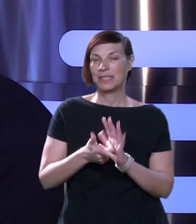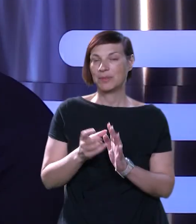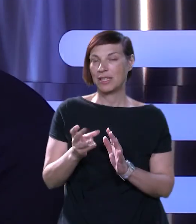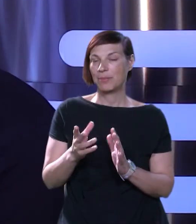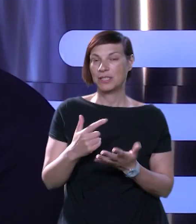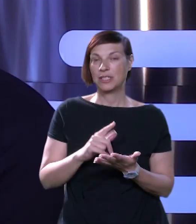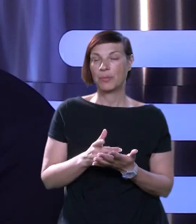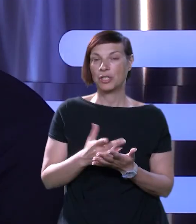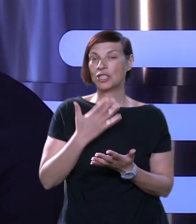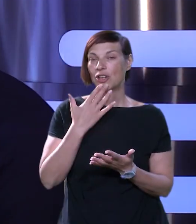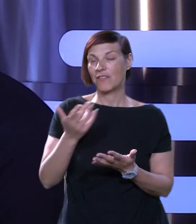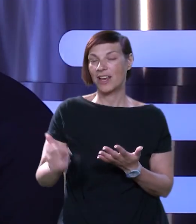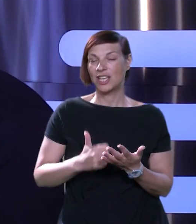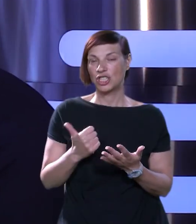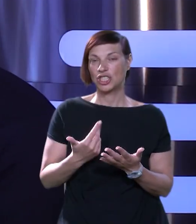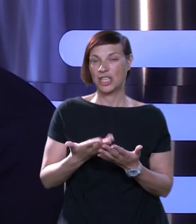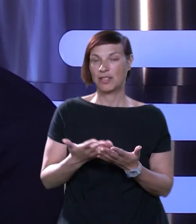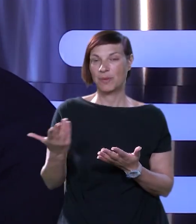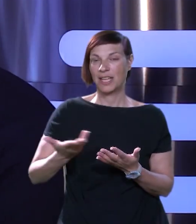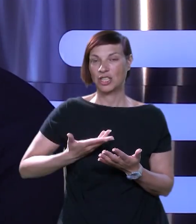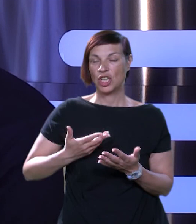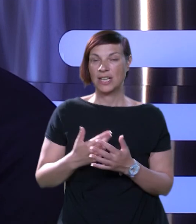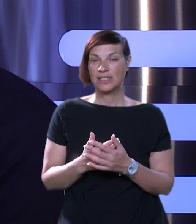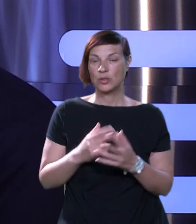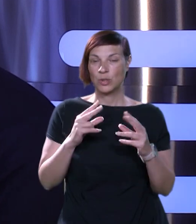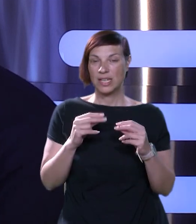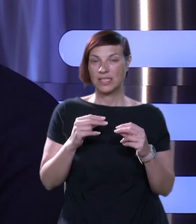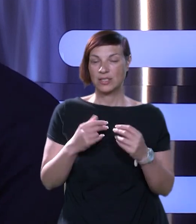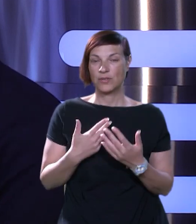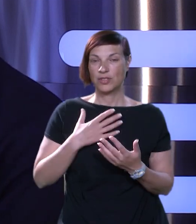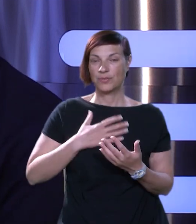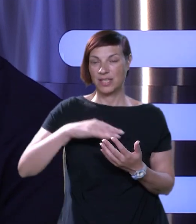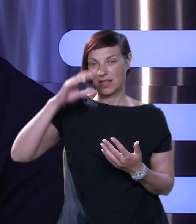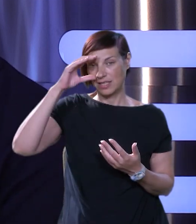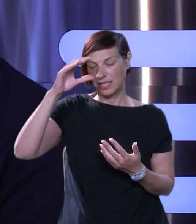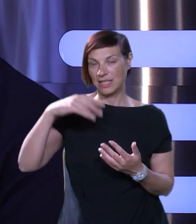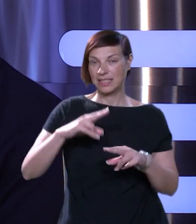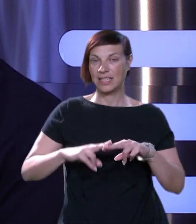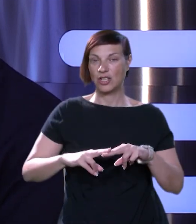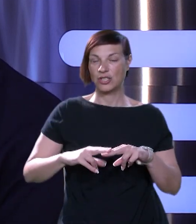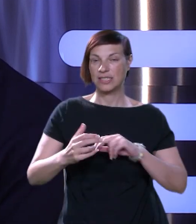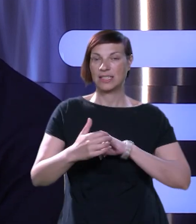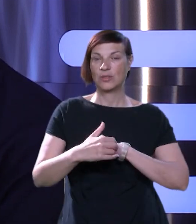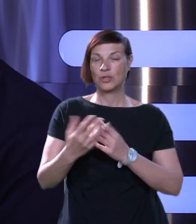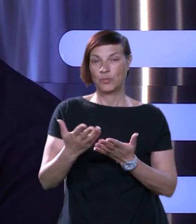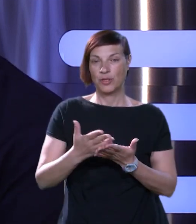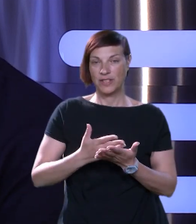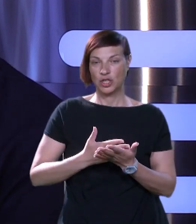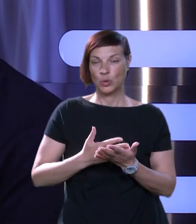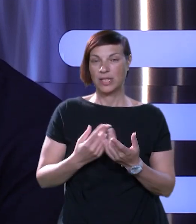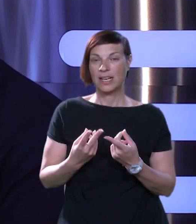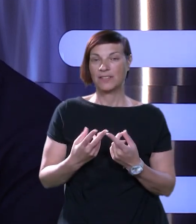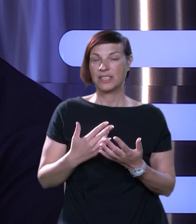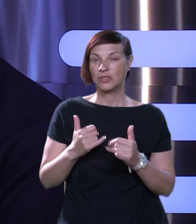minuta je brzo prošlo. Svakako hvala ti još jedan put na dolasku i razgovoru. Dragi gledatelji, ostanite svakako uz program